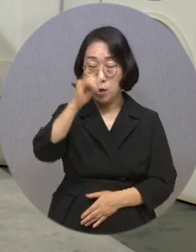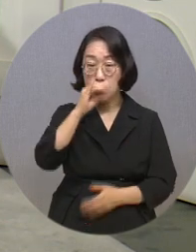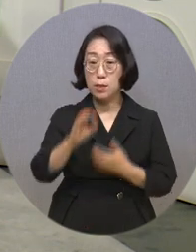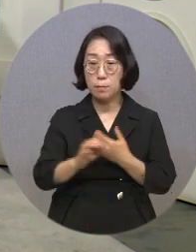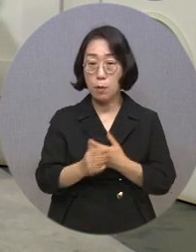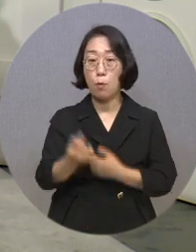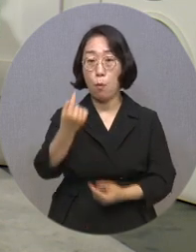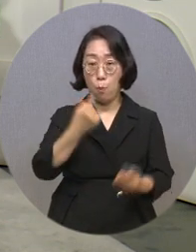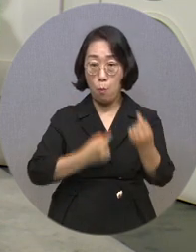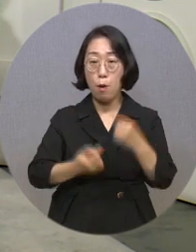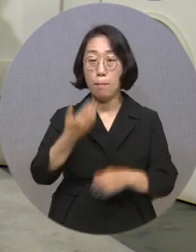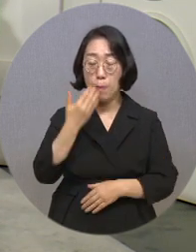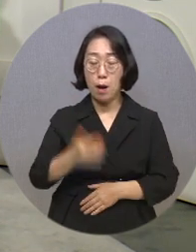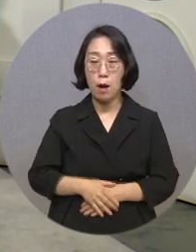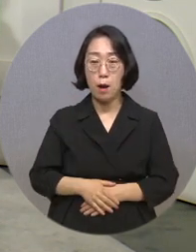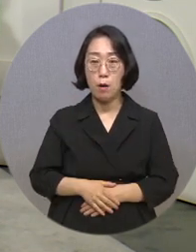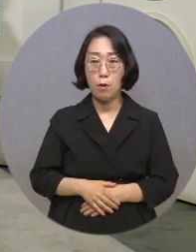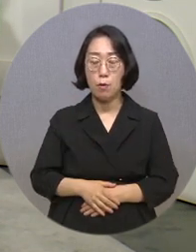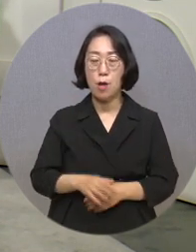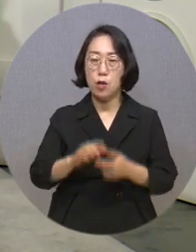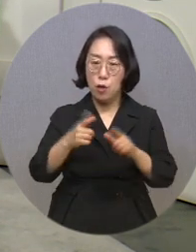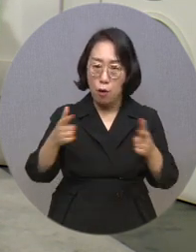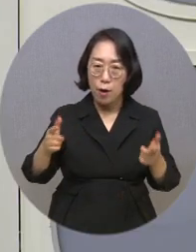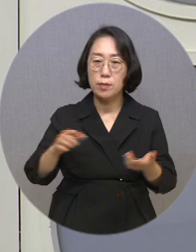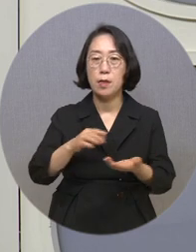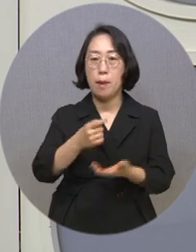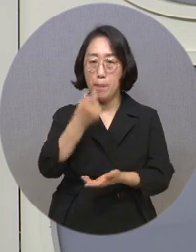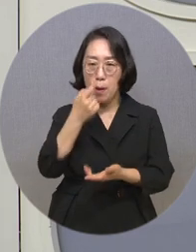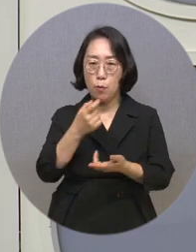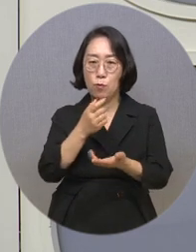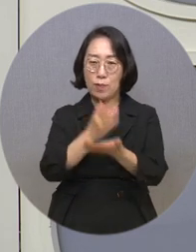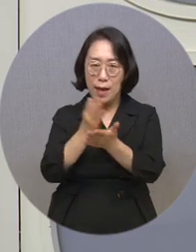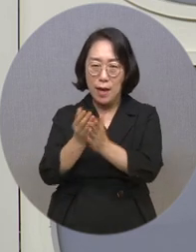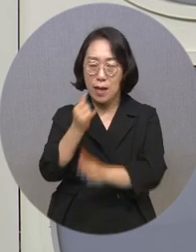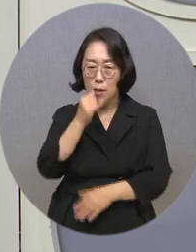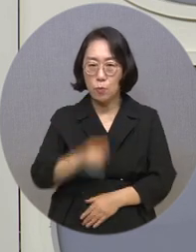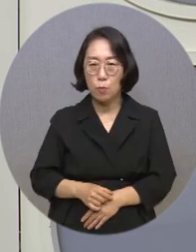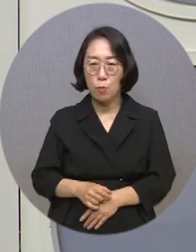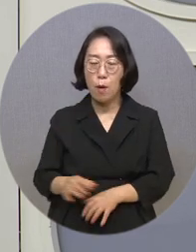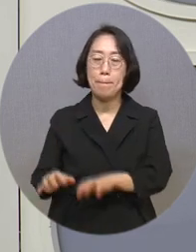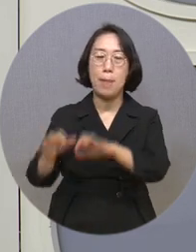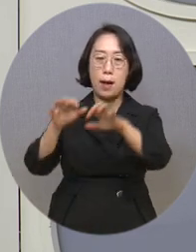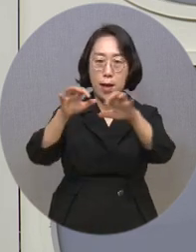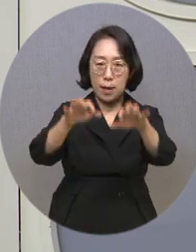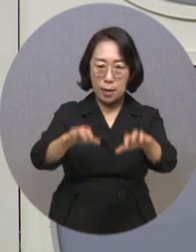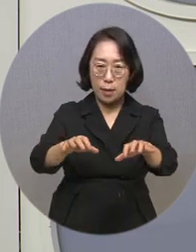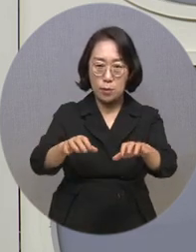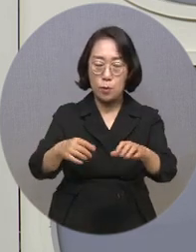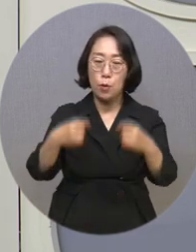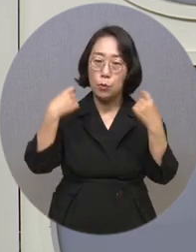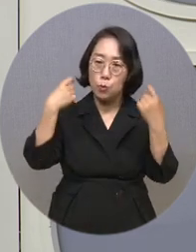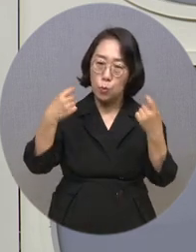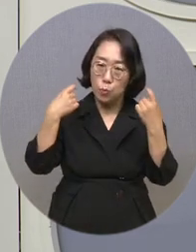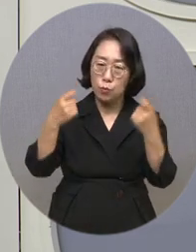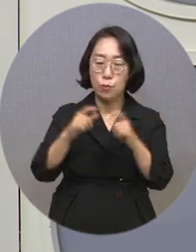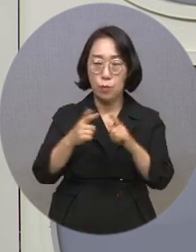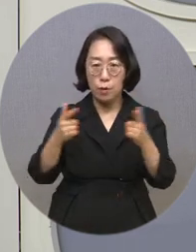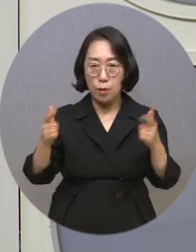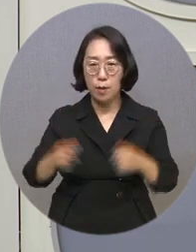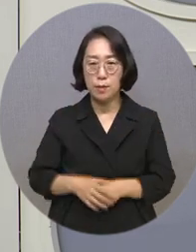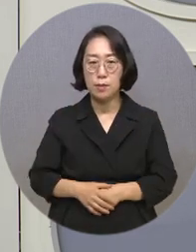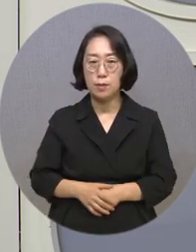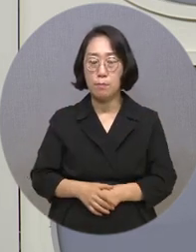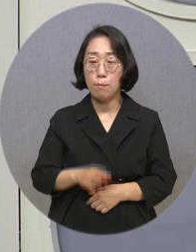있었거든요. 그때는 우리가 프로그램을 참 많이 돌렸어요. 그리고 뭐 외부도 나가서 산책도 시키고 빨리 무주